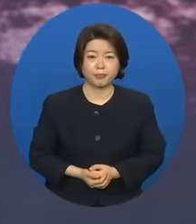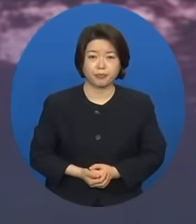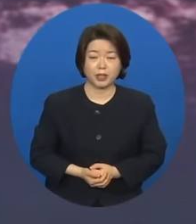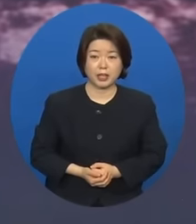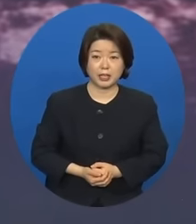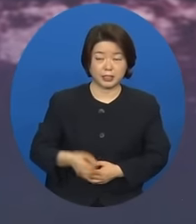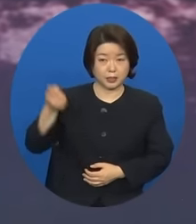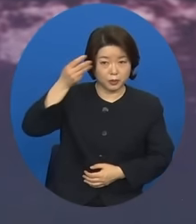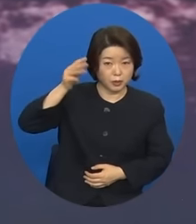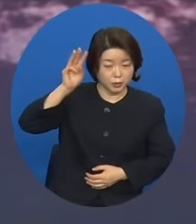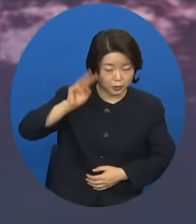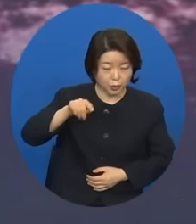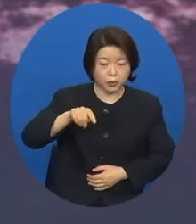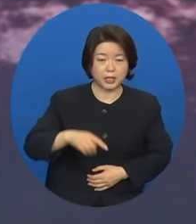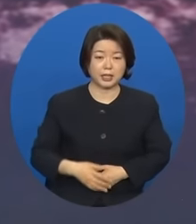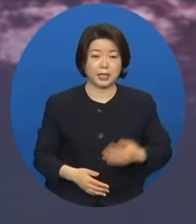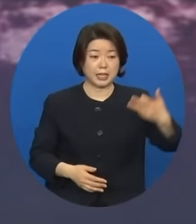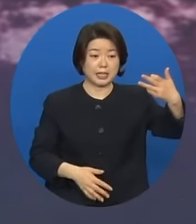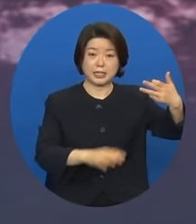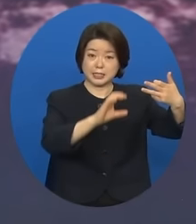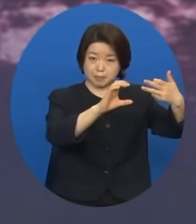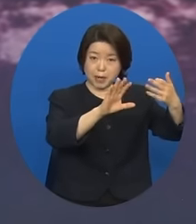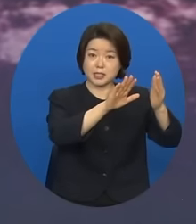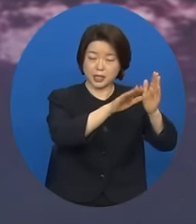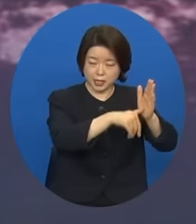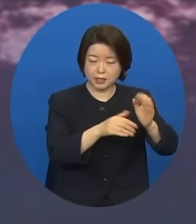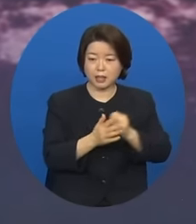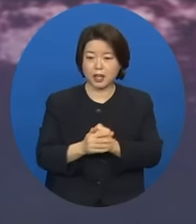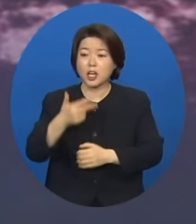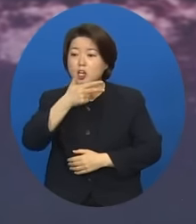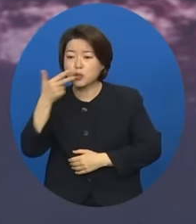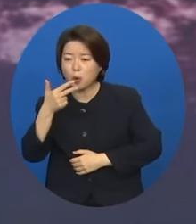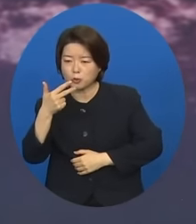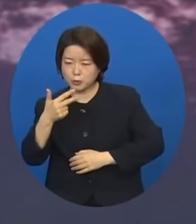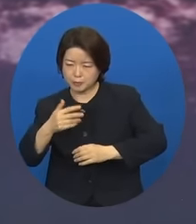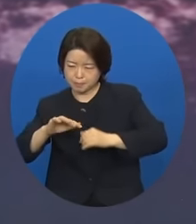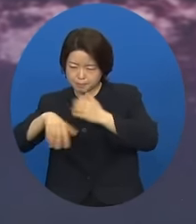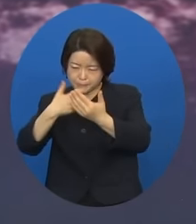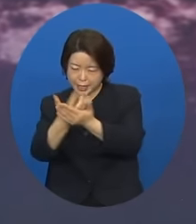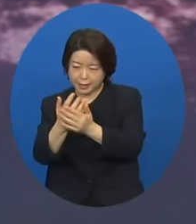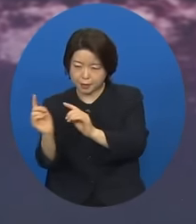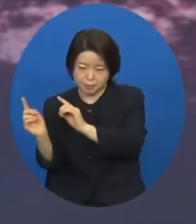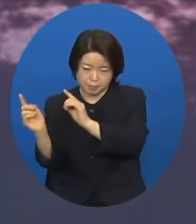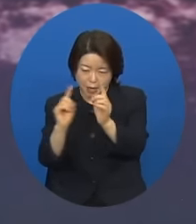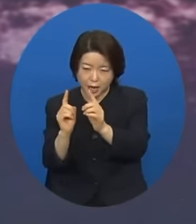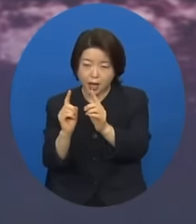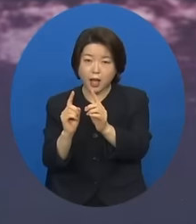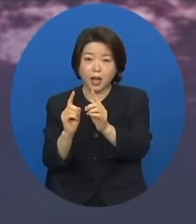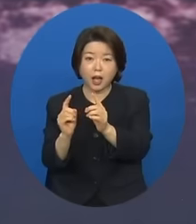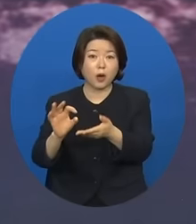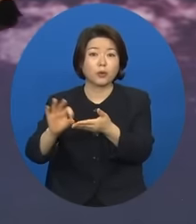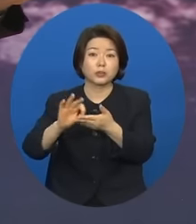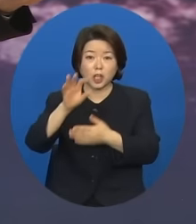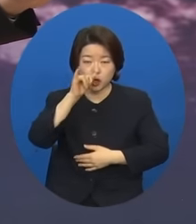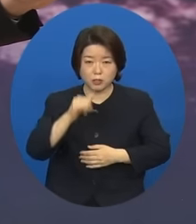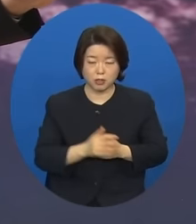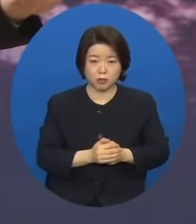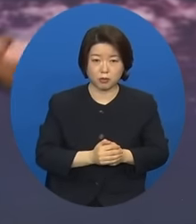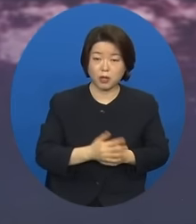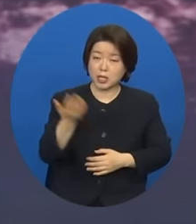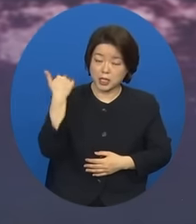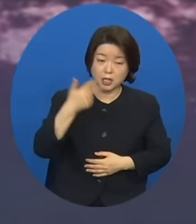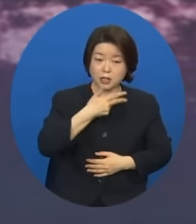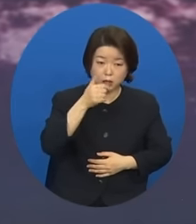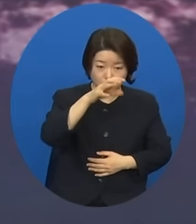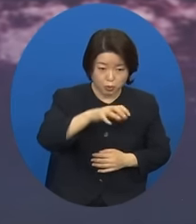웨슬리가 18세기 영국을 이렇게 갱신시기 도구로 쓰였는데요 그 당시에 영국은 어땠냐면 완전히 잠든 교회